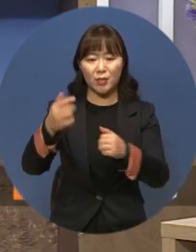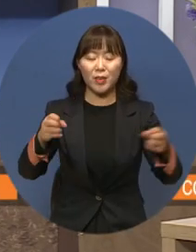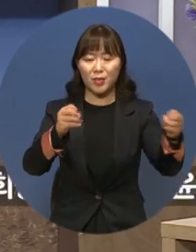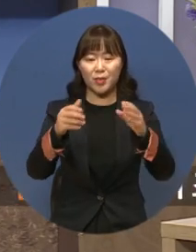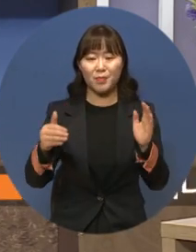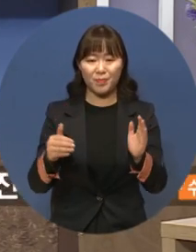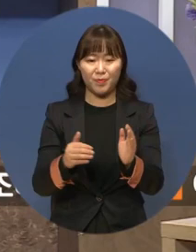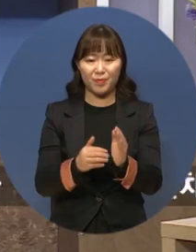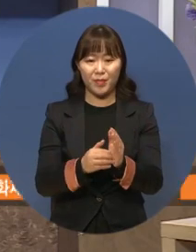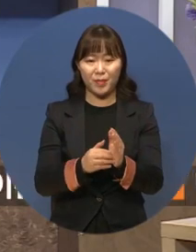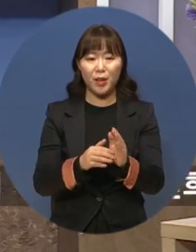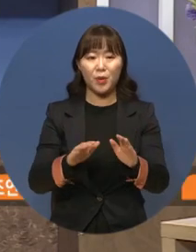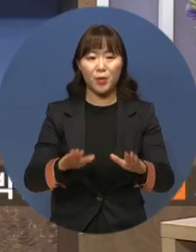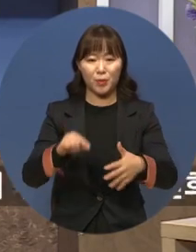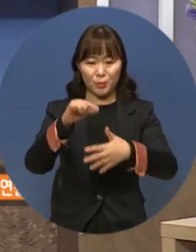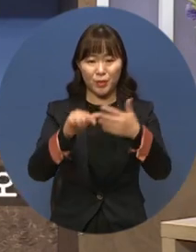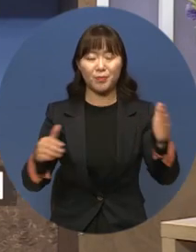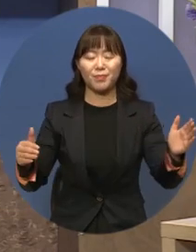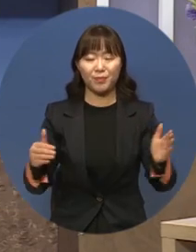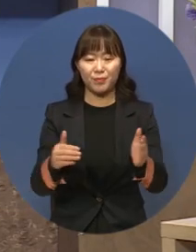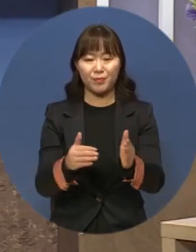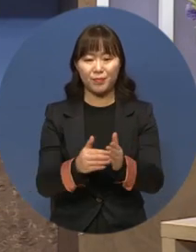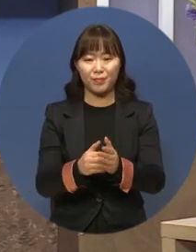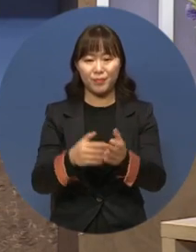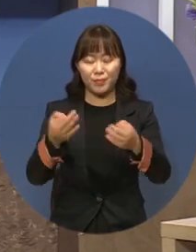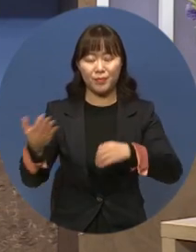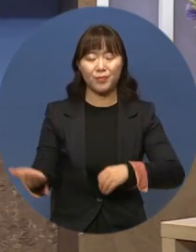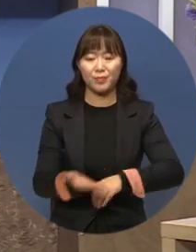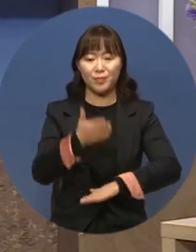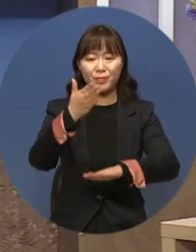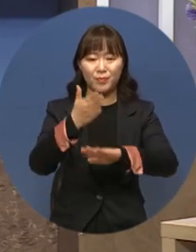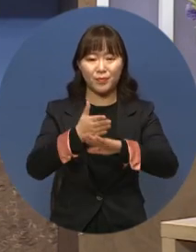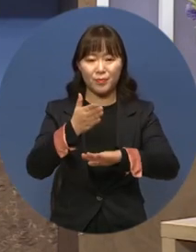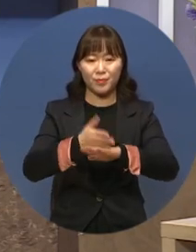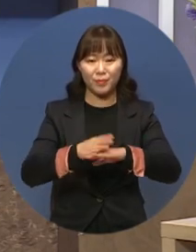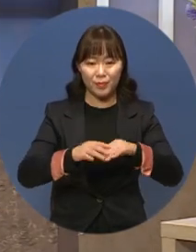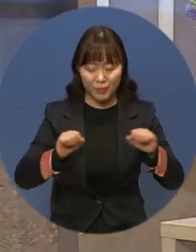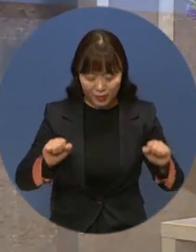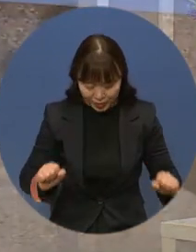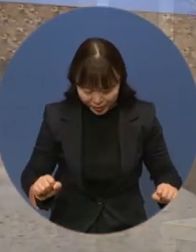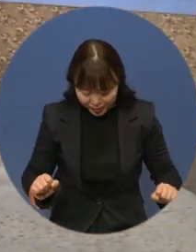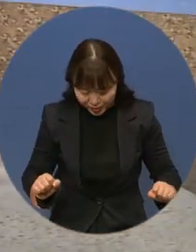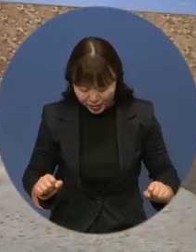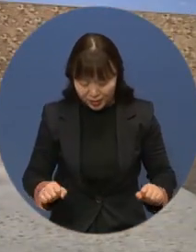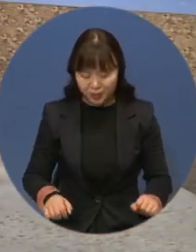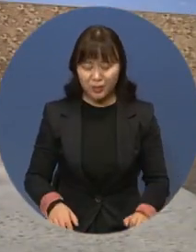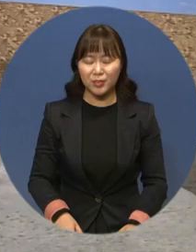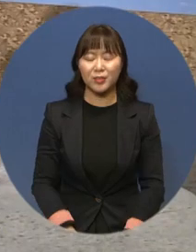나눴습니다. 행복나눔지킴이 오늘은 여기까지입니다. 시청해 주신 여러분 고맙습니다.